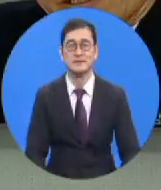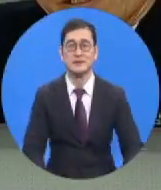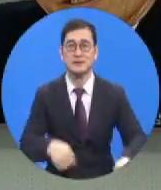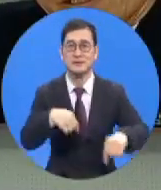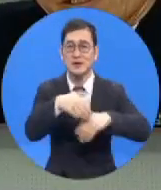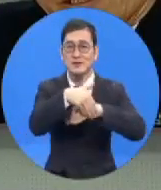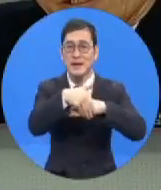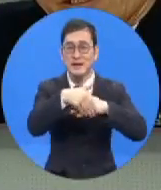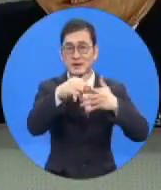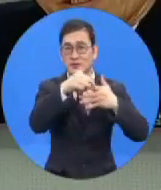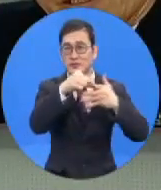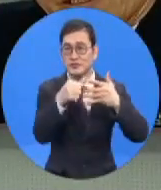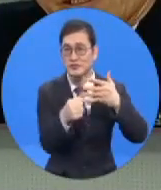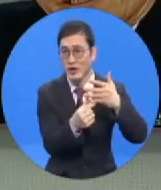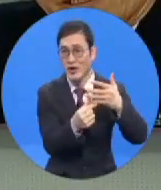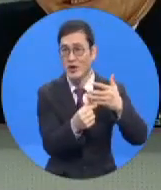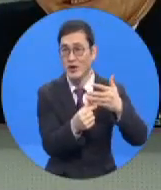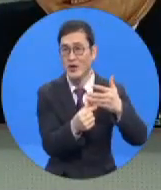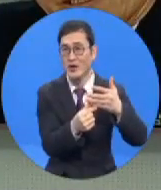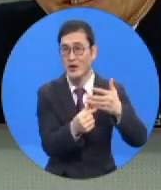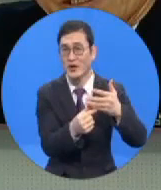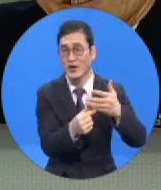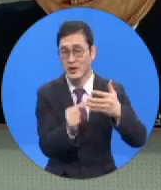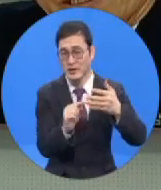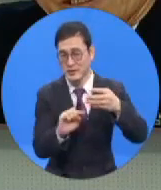정책 순위가 뒤집어서 탈원전을 한 것 아니냐.